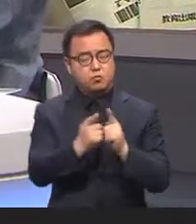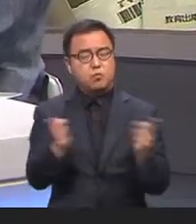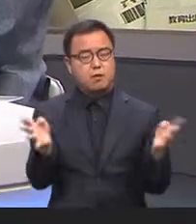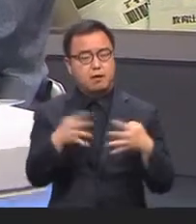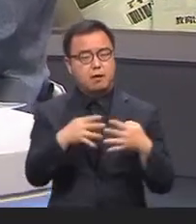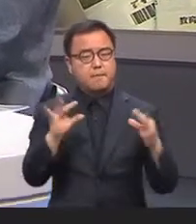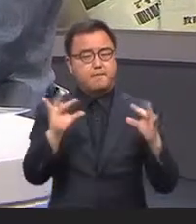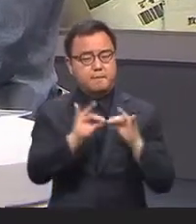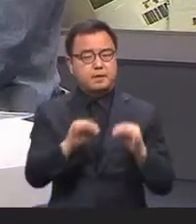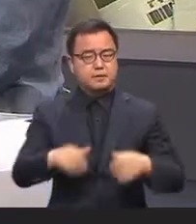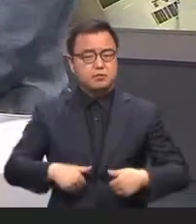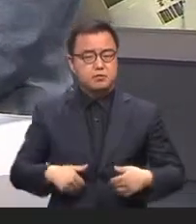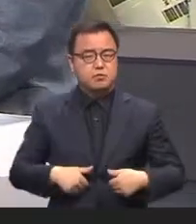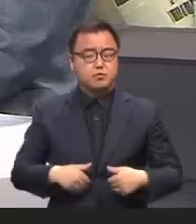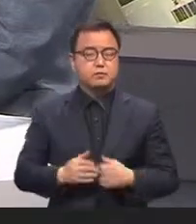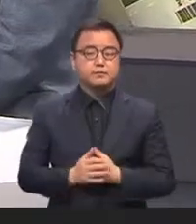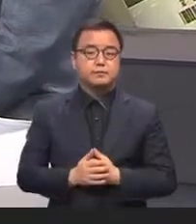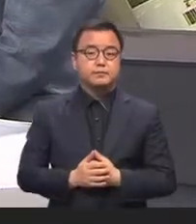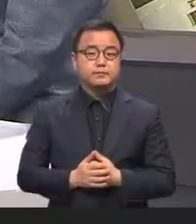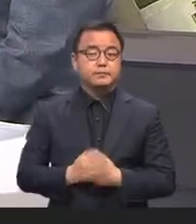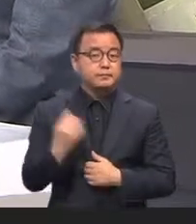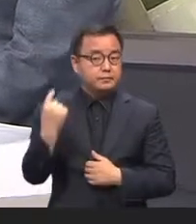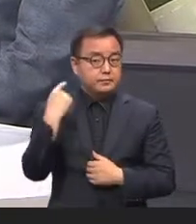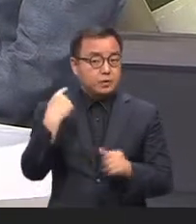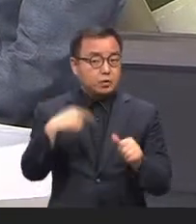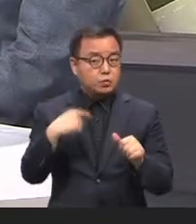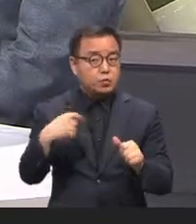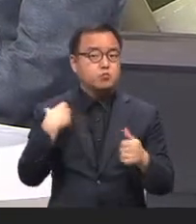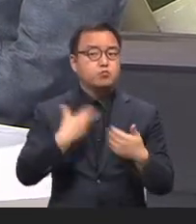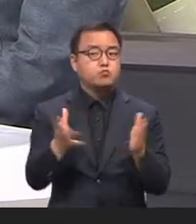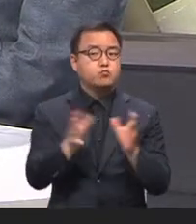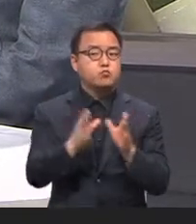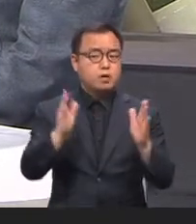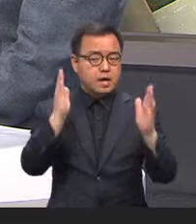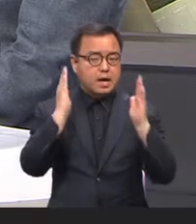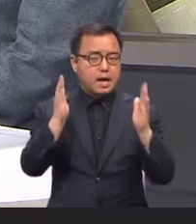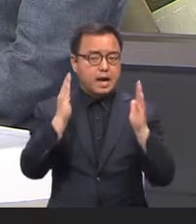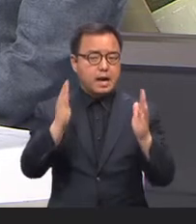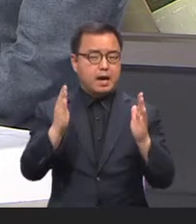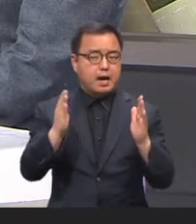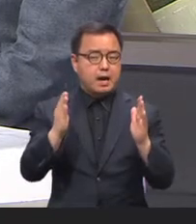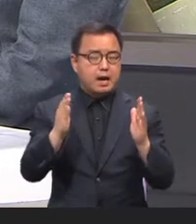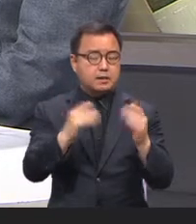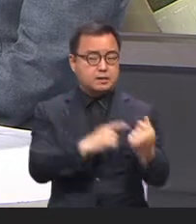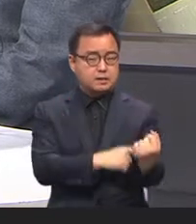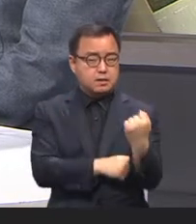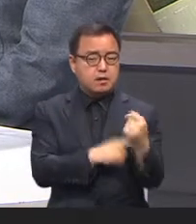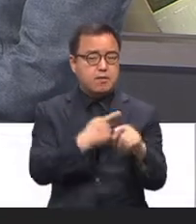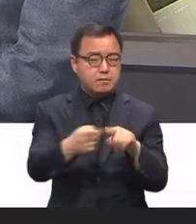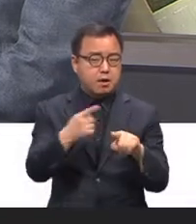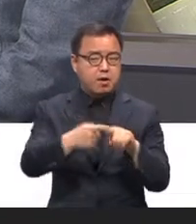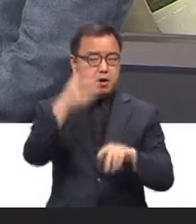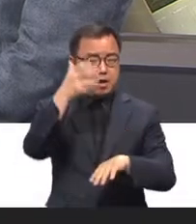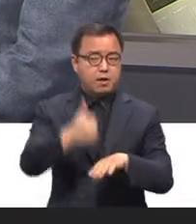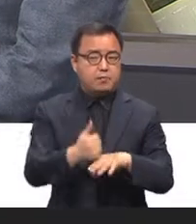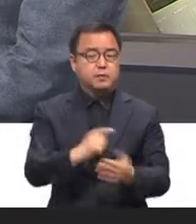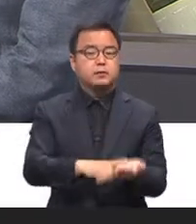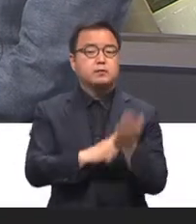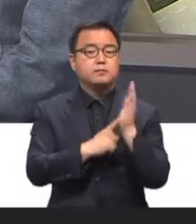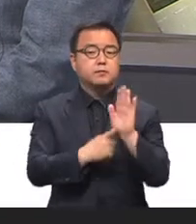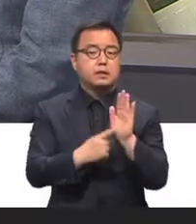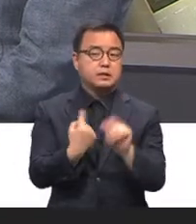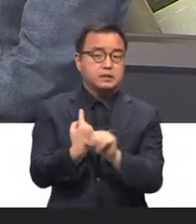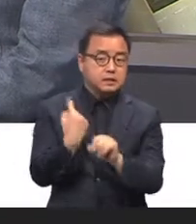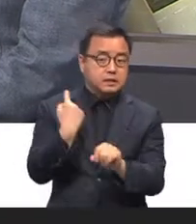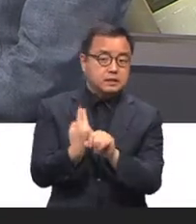필요해 보입니다 자 어제의 교육부가 학업성취도 평가 결과 보고서를 발표를 했는데요 재작년 과 비교를